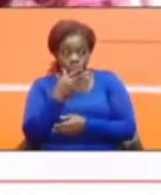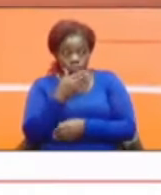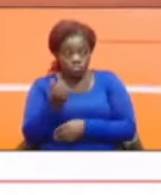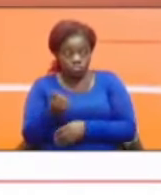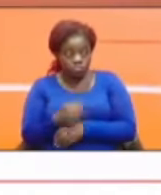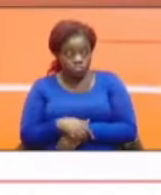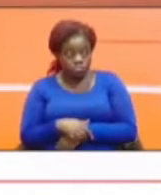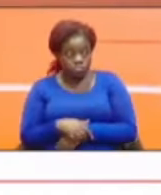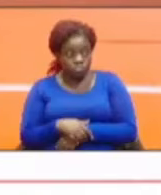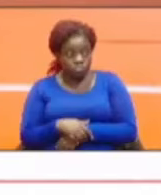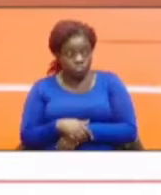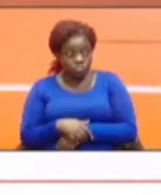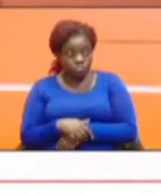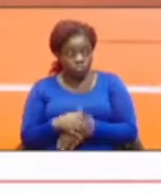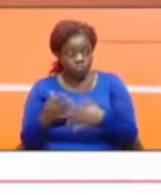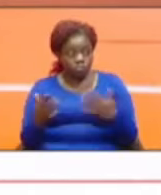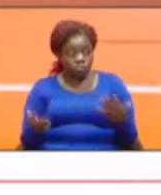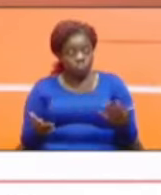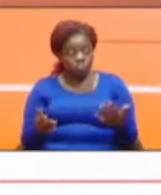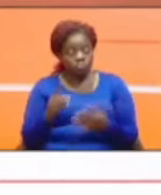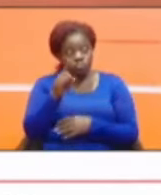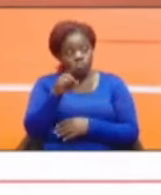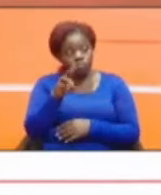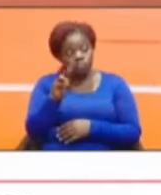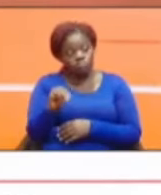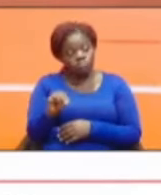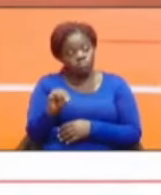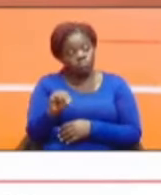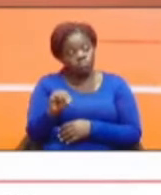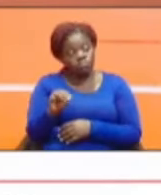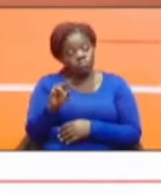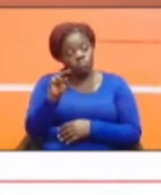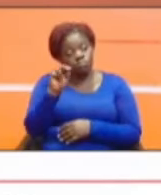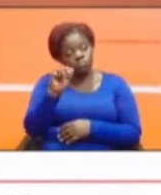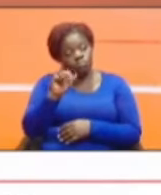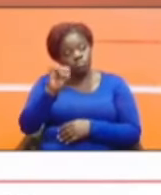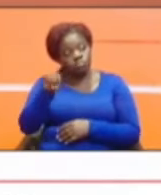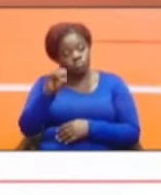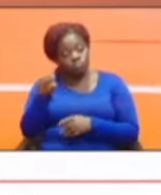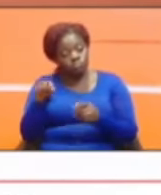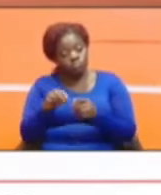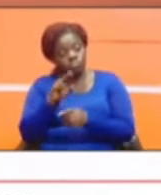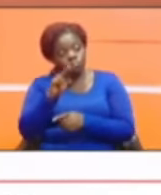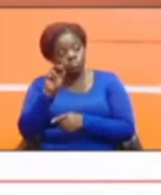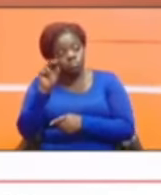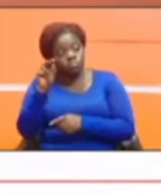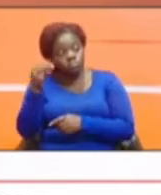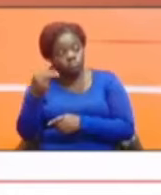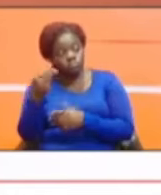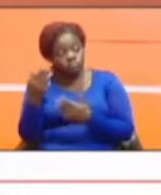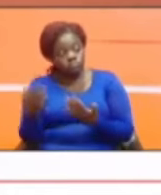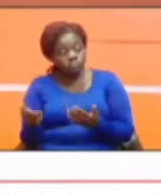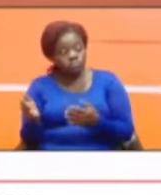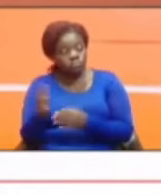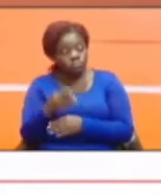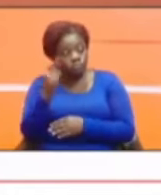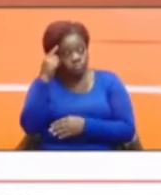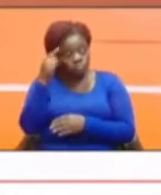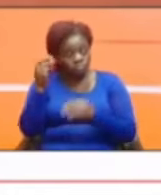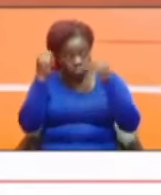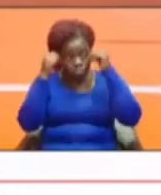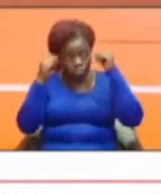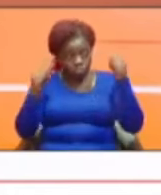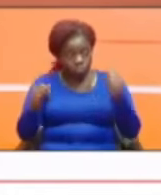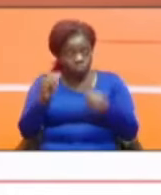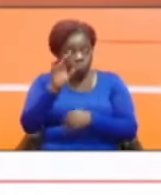obusingawo oweekitiibwa right honorable prime minister mama Nabbanja mama Ruth Nankabirwa minister for the presidency